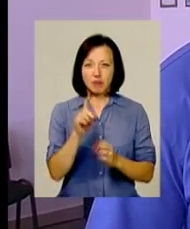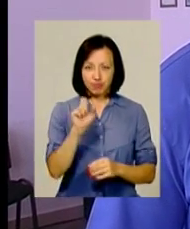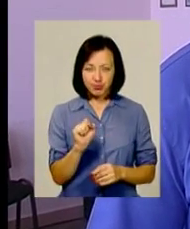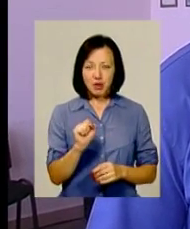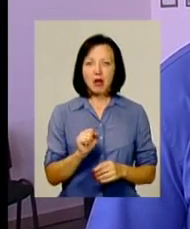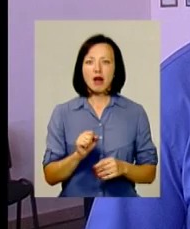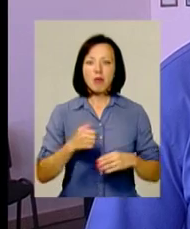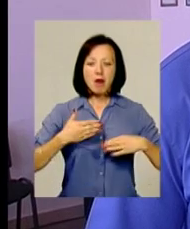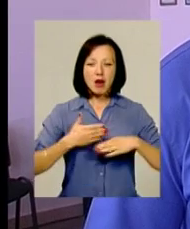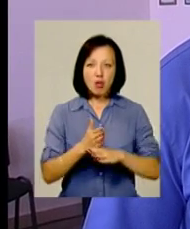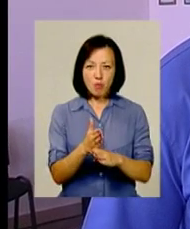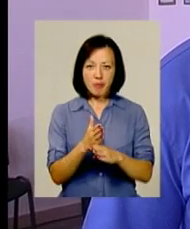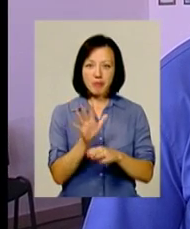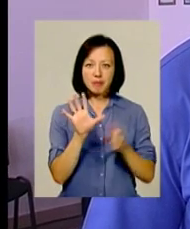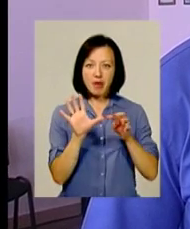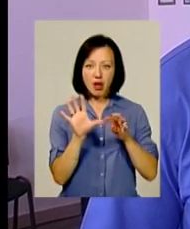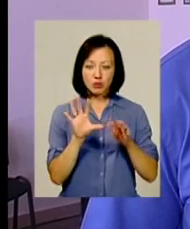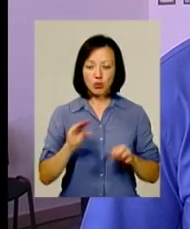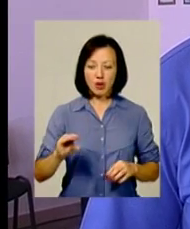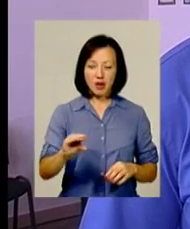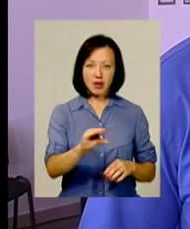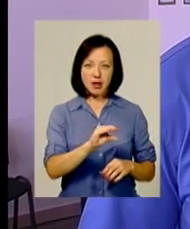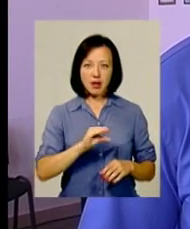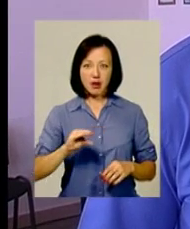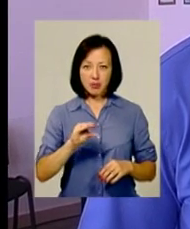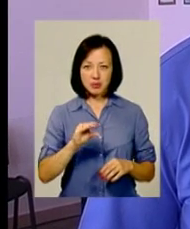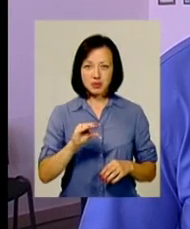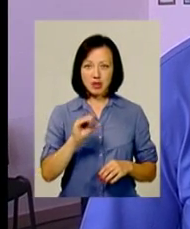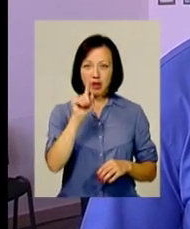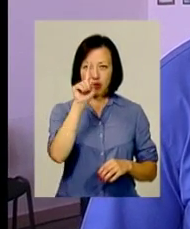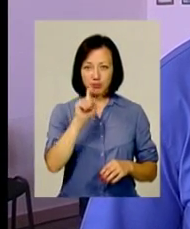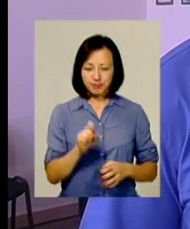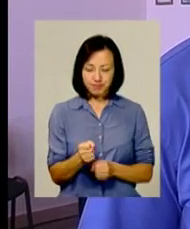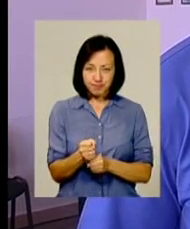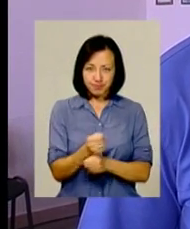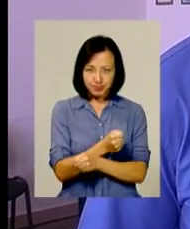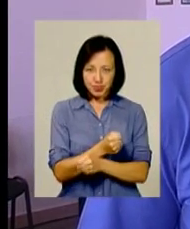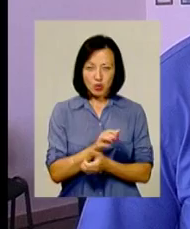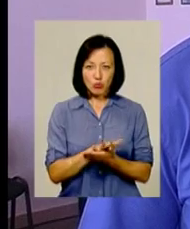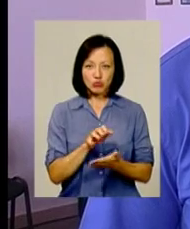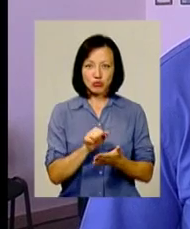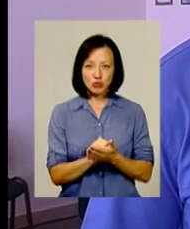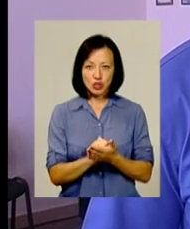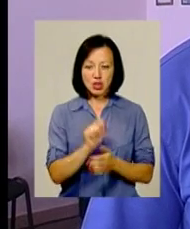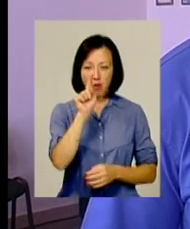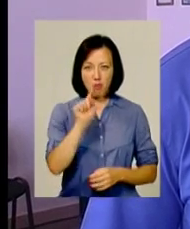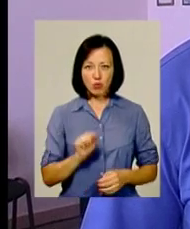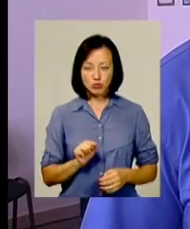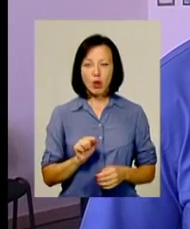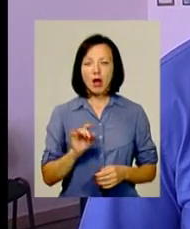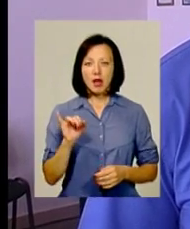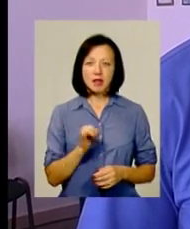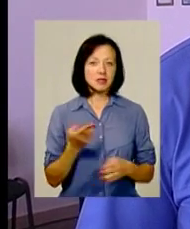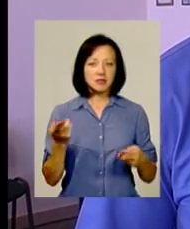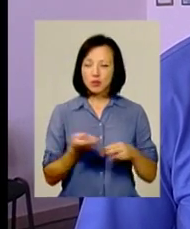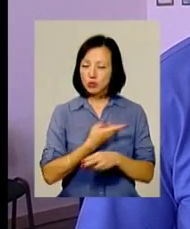оскольчастий перелом п'ятого пиркового хребця, протрузії у спінномозковий канал, з пошкодження спінного мозка, з